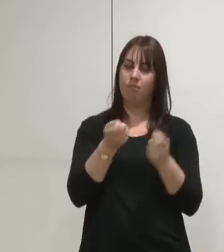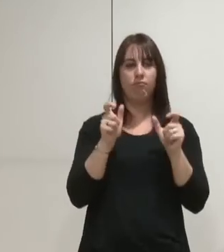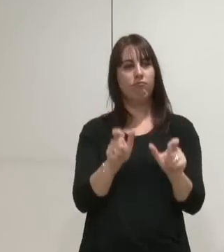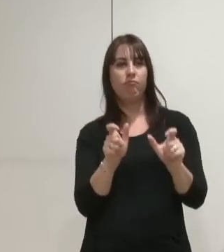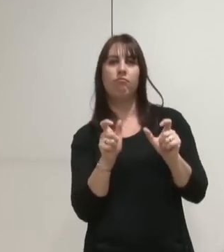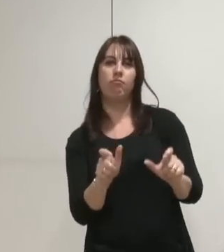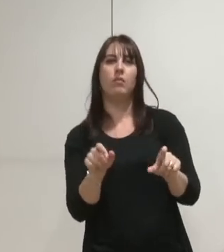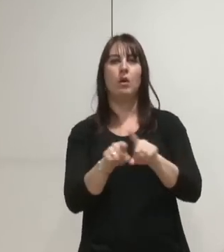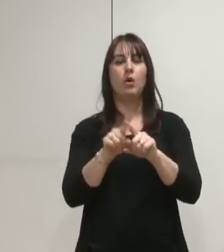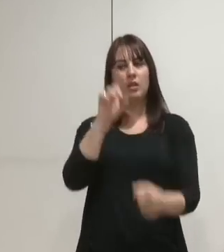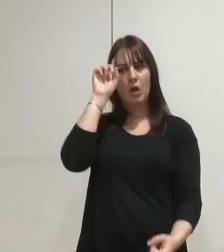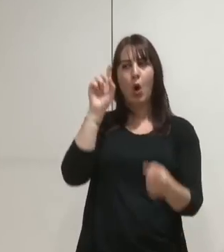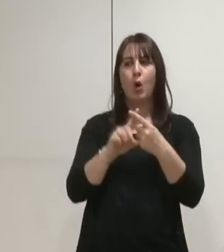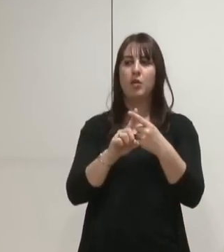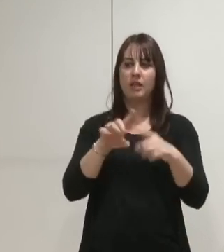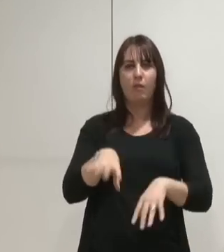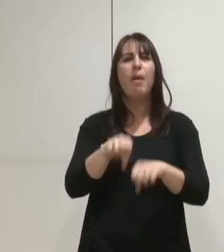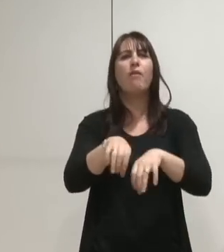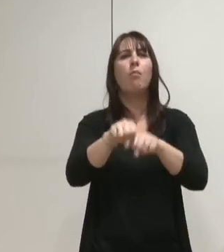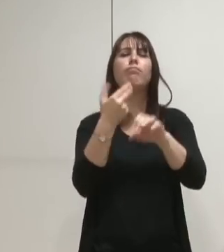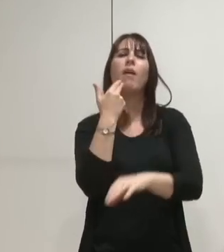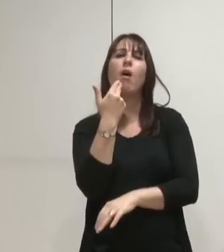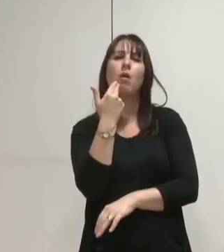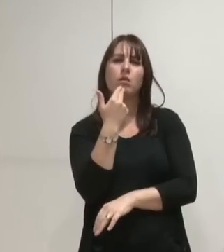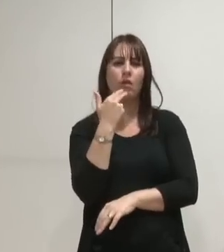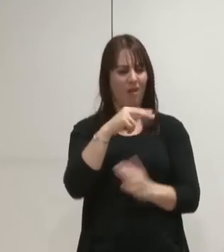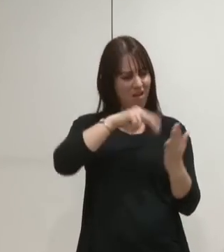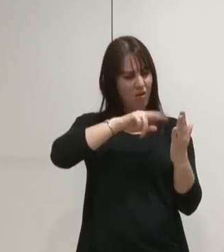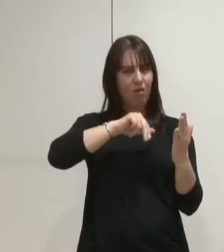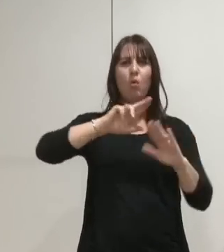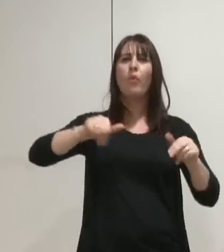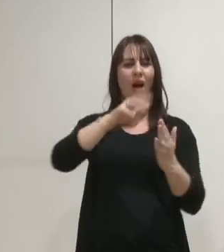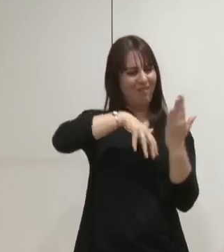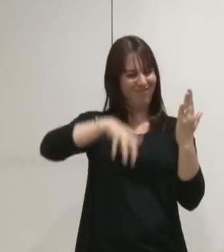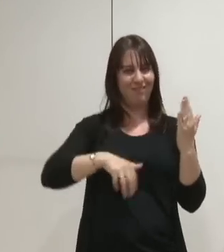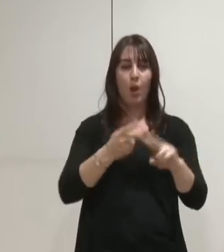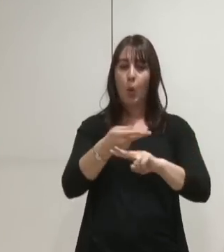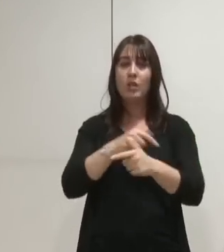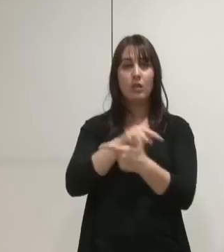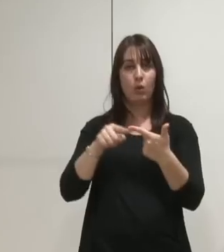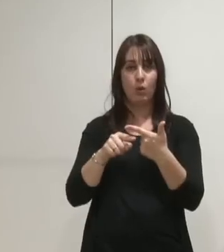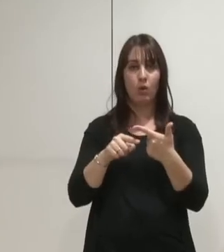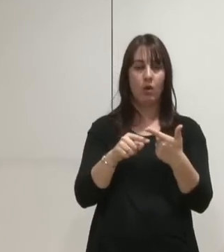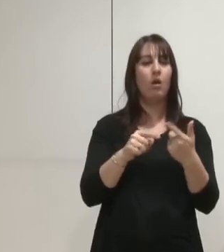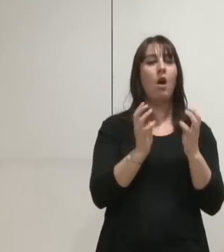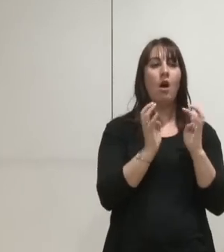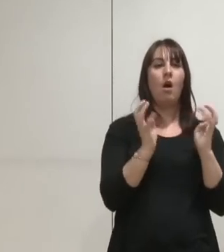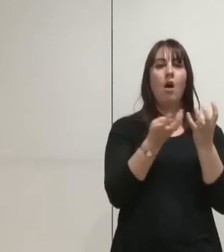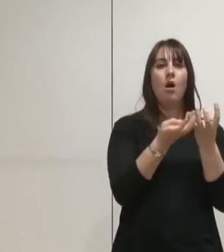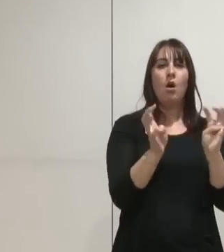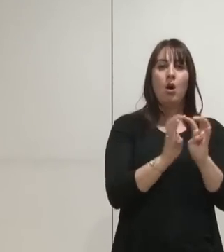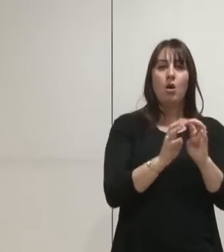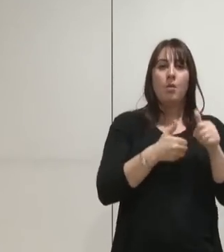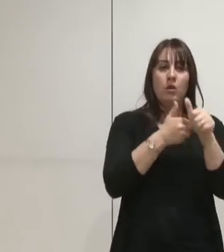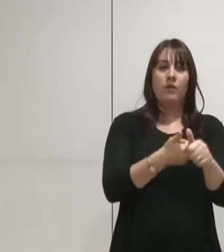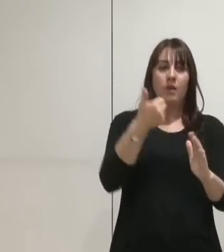des objectif de performance qui sont décrits dans le contrat via deux outils notamment les comités de suivi périodique mensuel prévu dans le